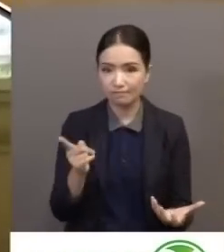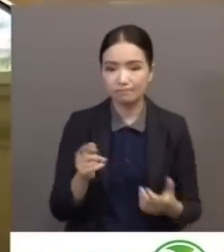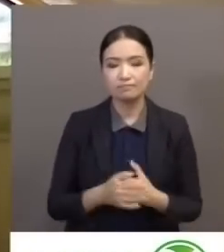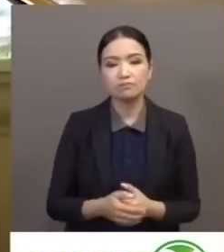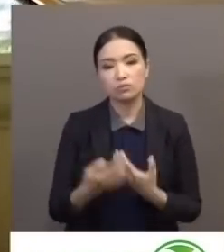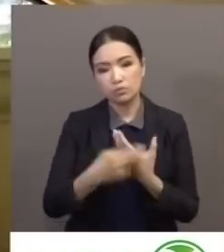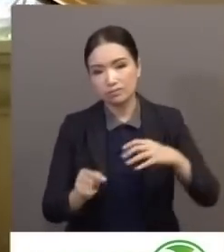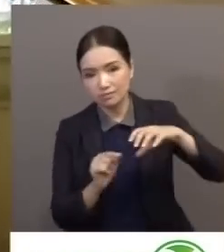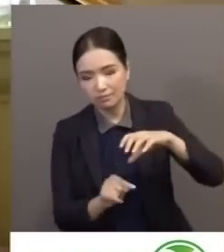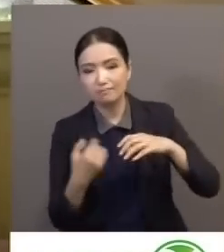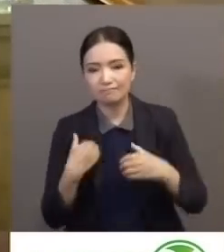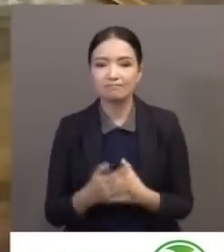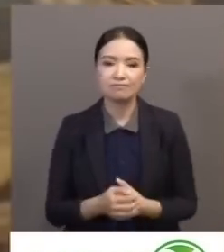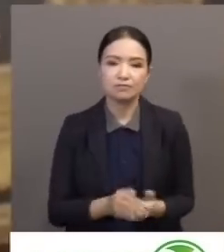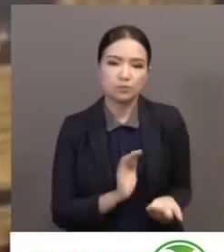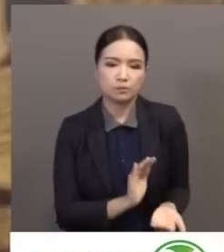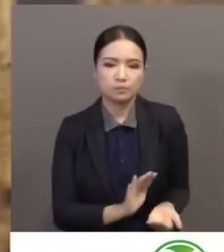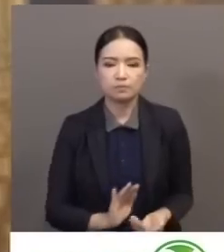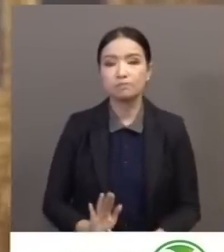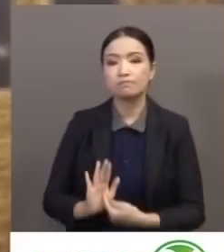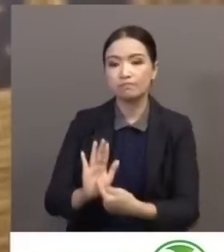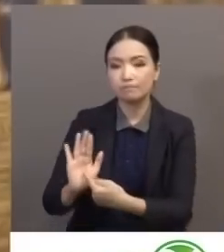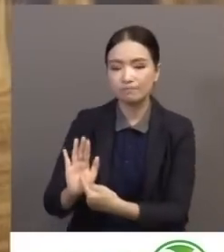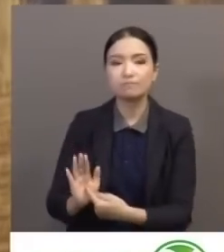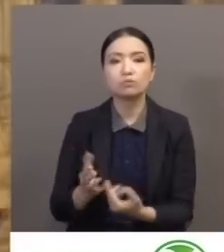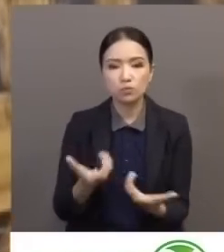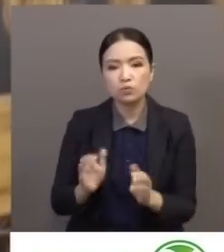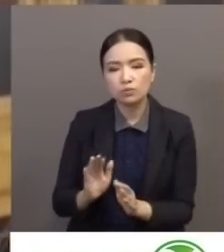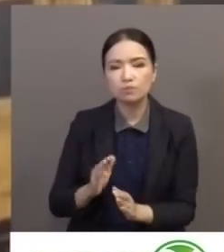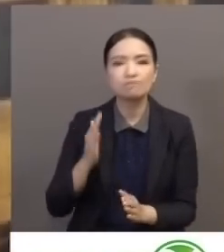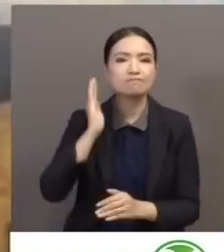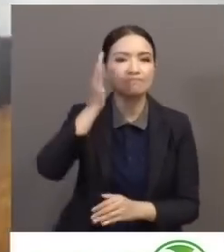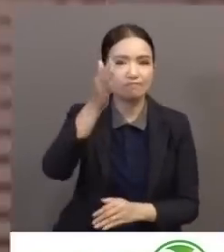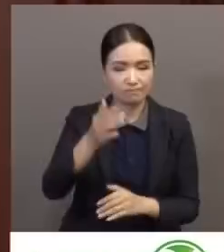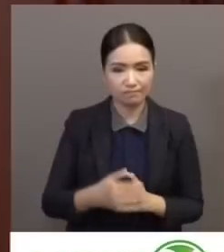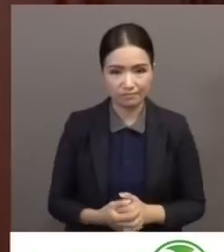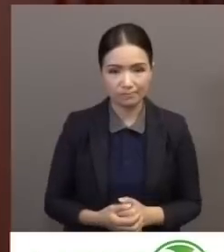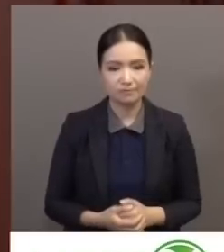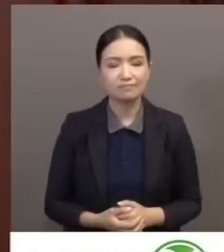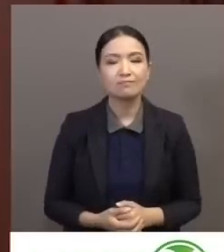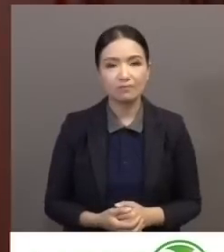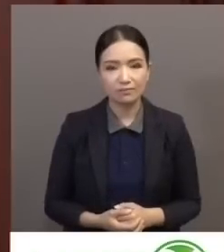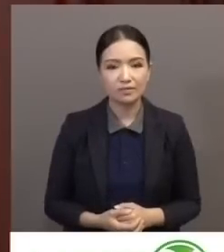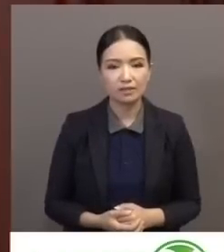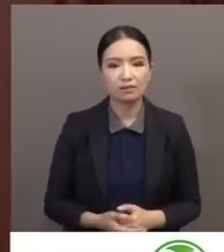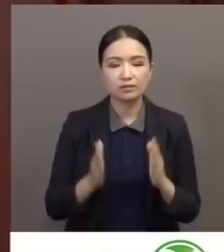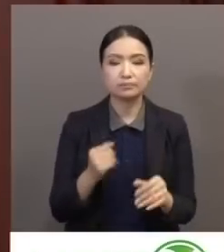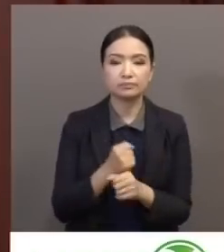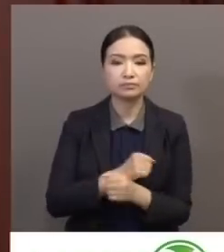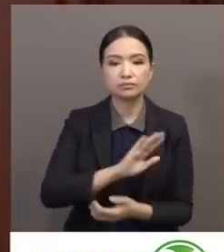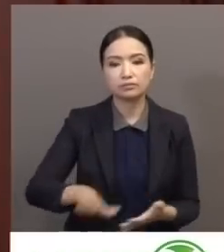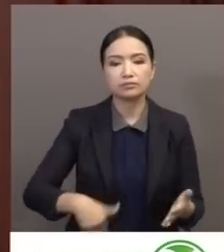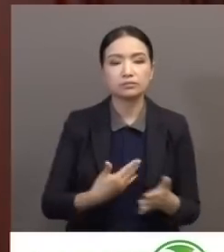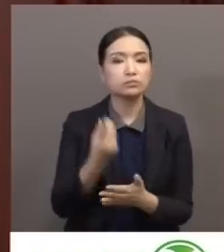ภายในโรงแรมก็จะจัดเก็บไปแสดงอย่างพิพิธภัณฑ์ในอนาคตด้วยค่ะ นั่นก็คือพนักงานทุกคนเราจะ